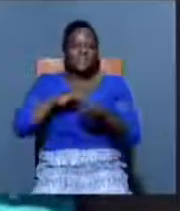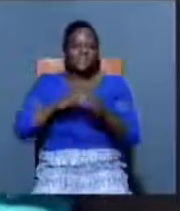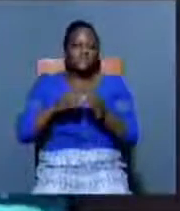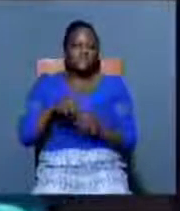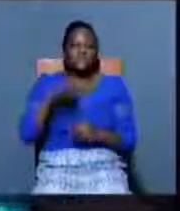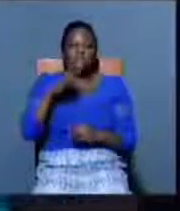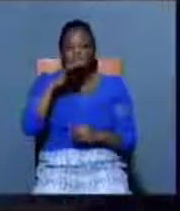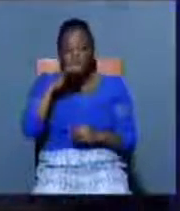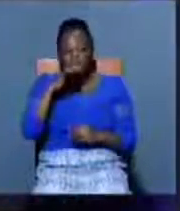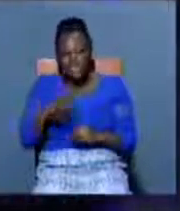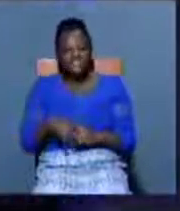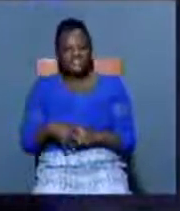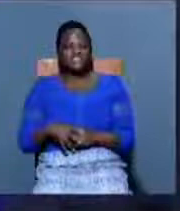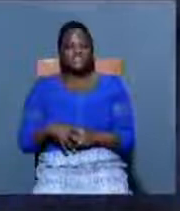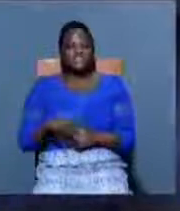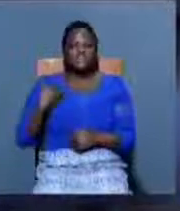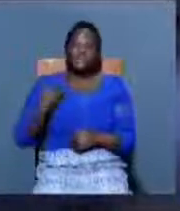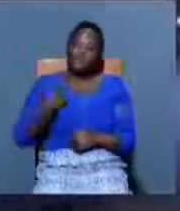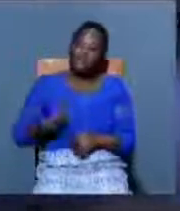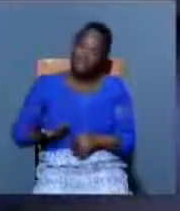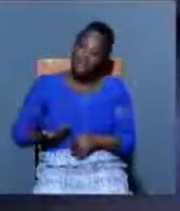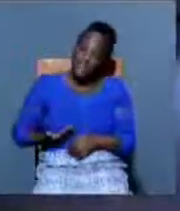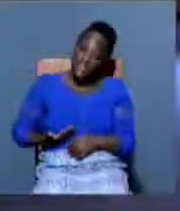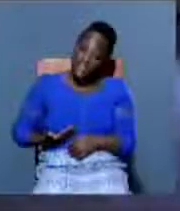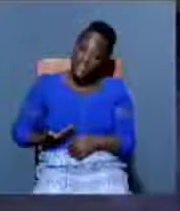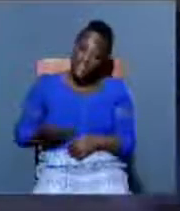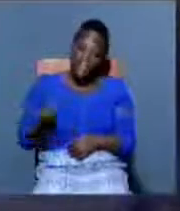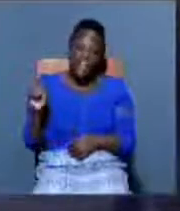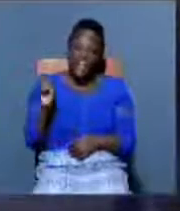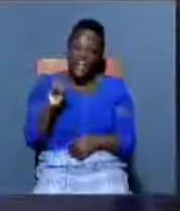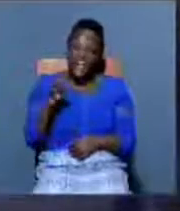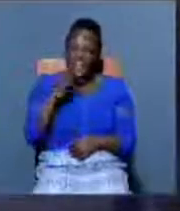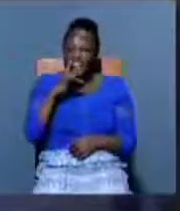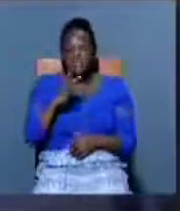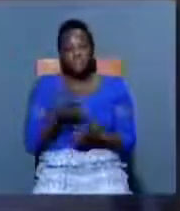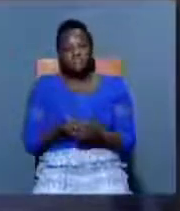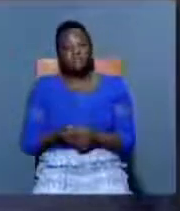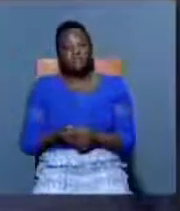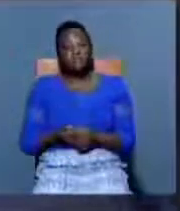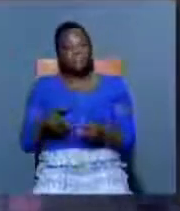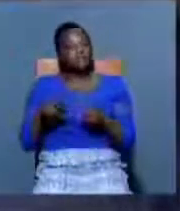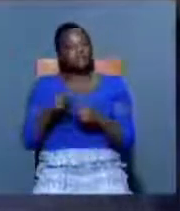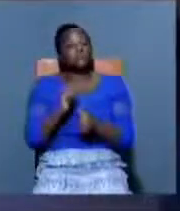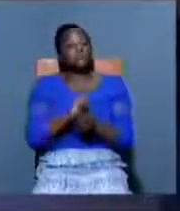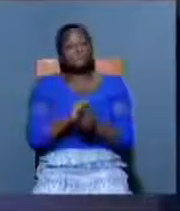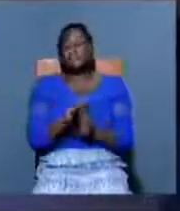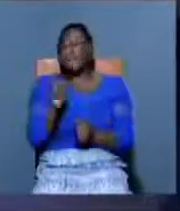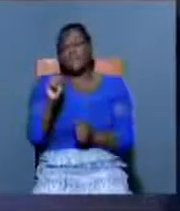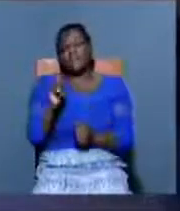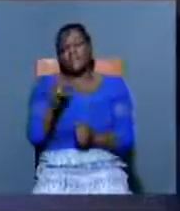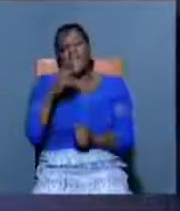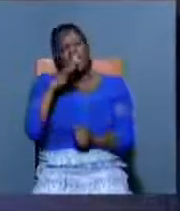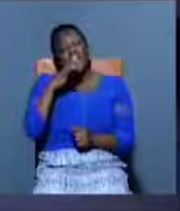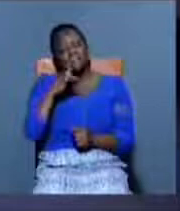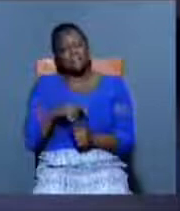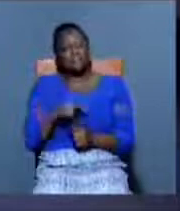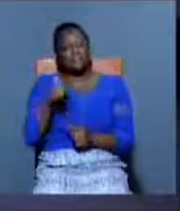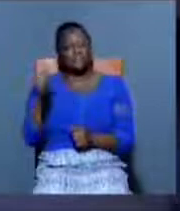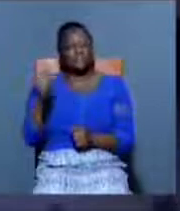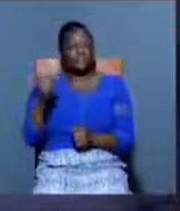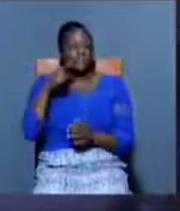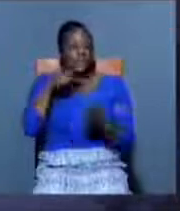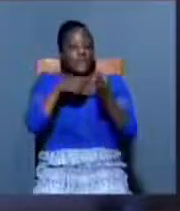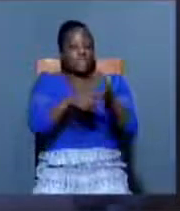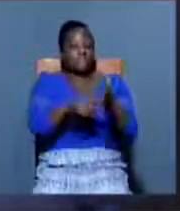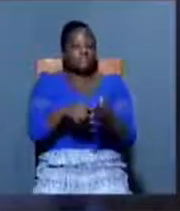mwanamke. Na halalamiki kwa sababu anataka utatue. Analalamika akiwa anaonyesha hivi,